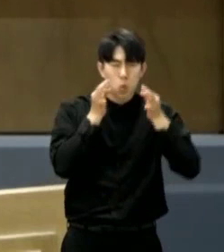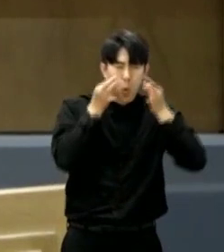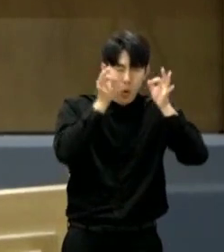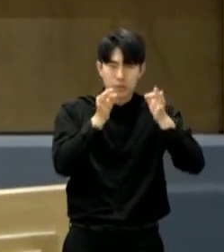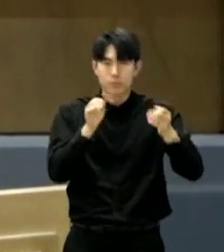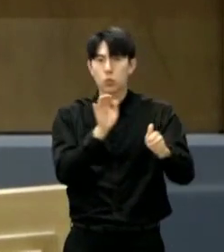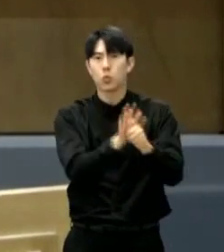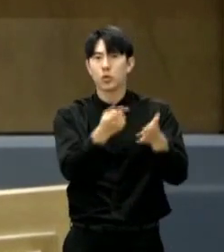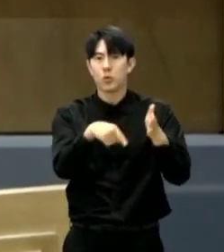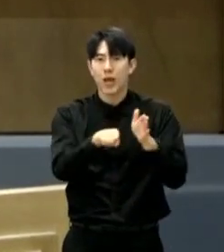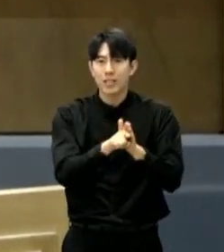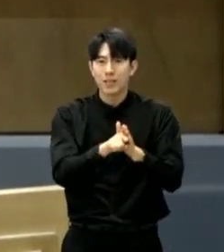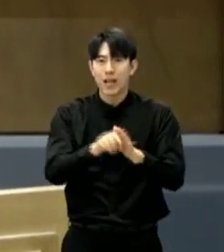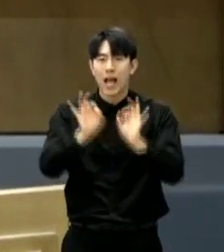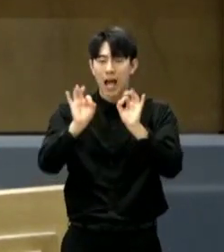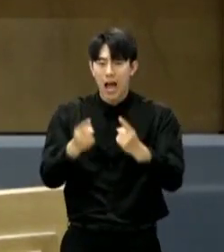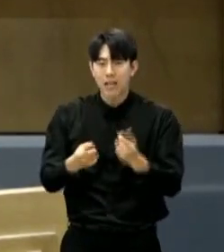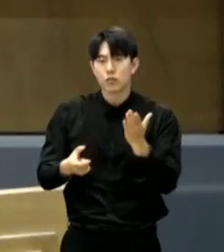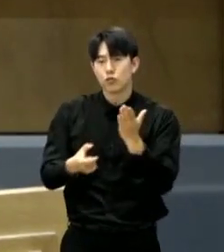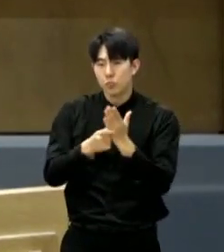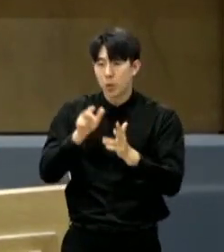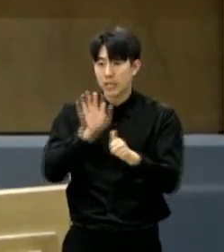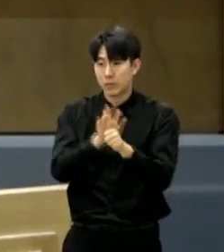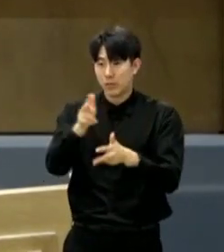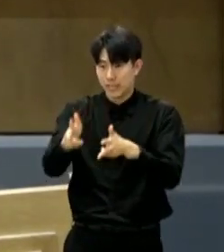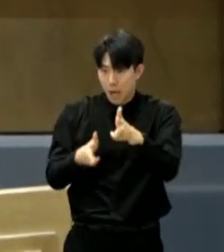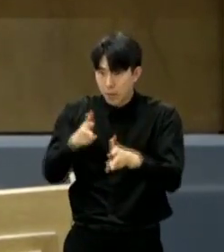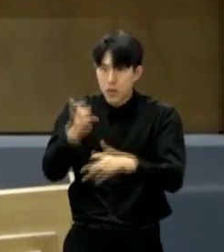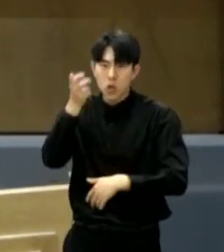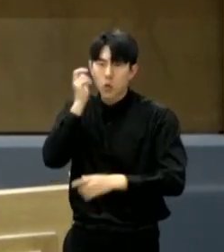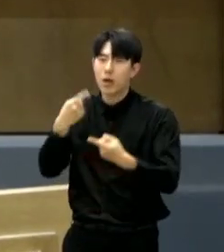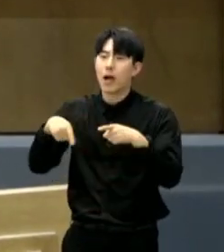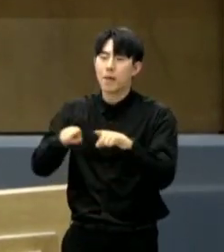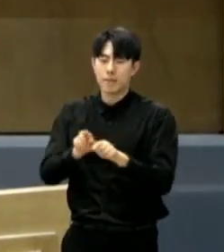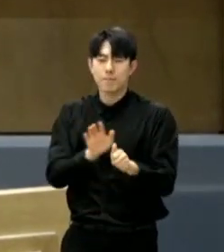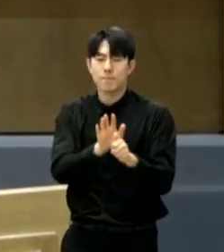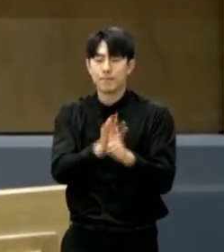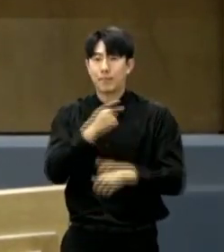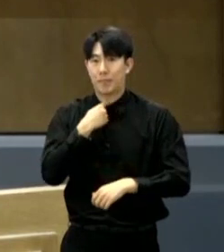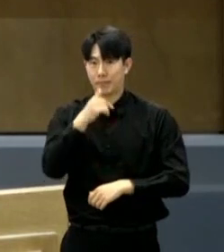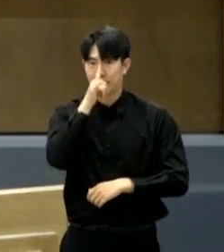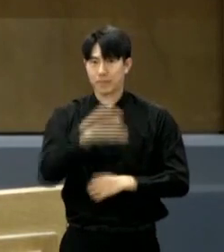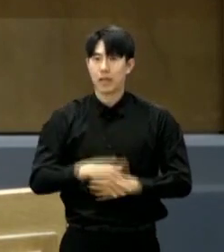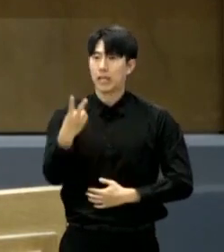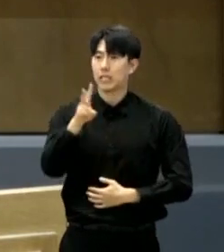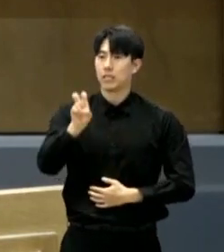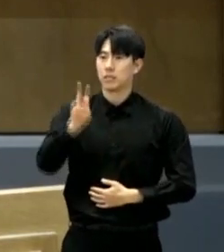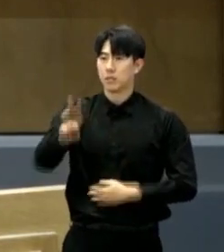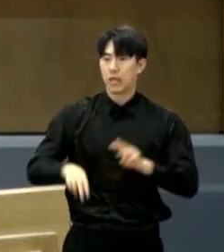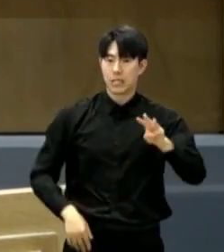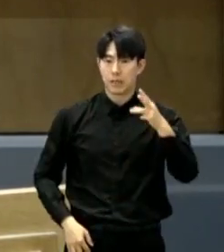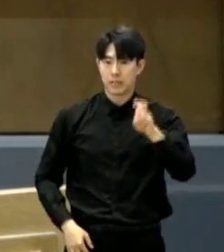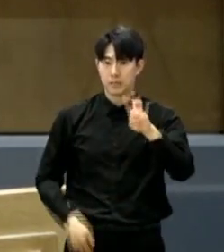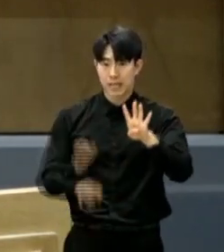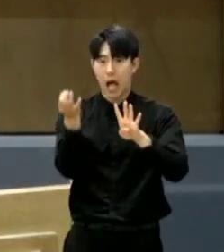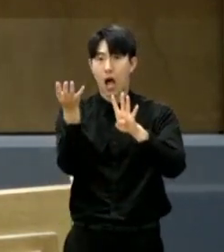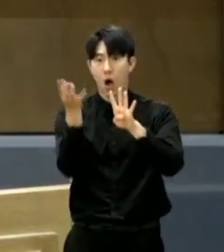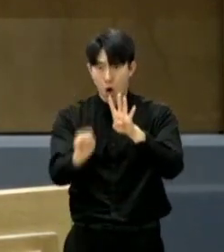할인 쿠폰 지원 사업을 지사님과 추진한 바 있습니다. 2022년도에는 234억